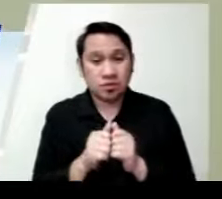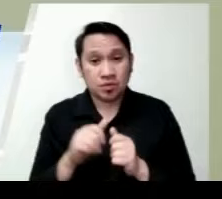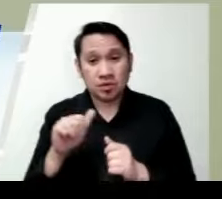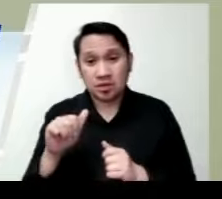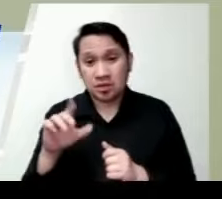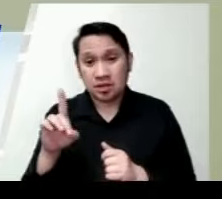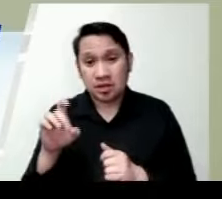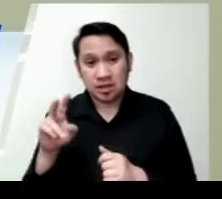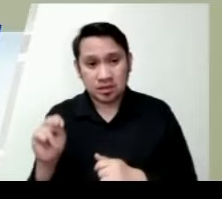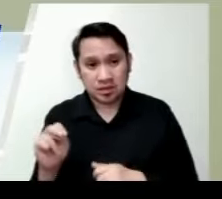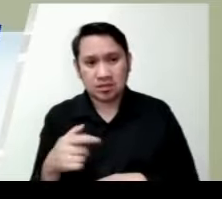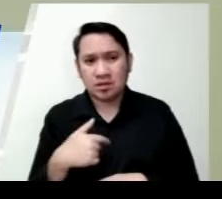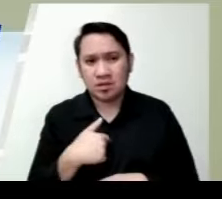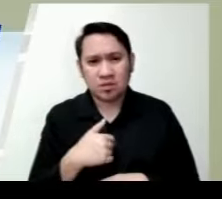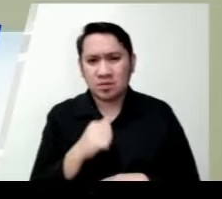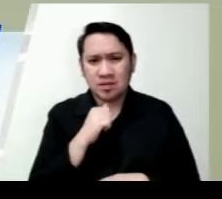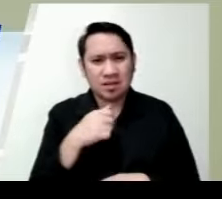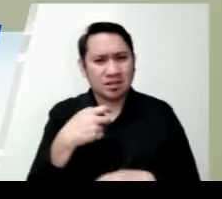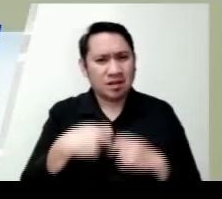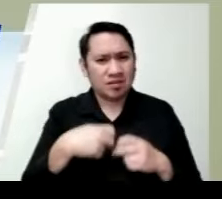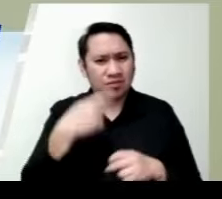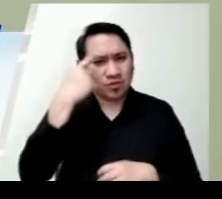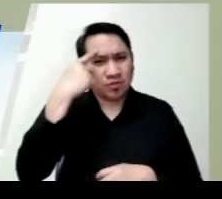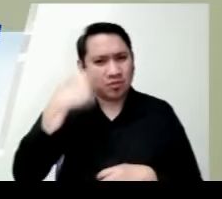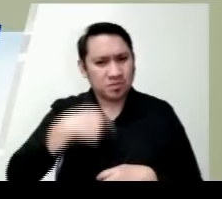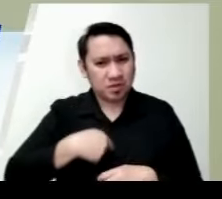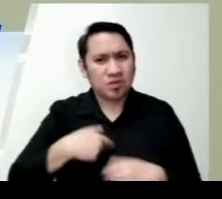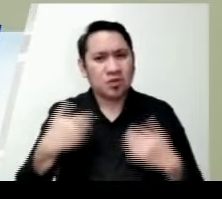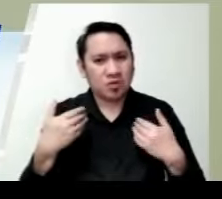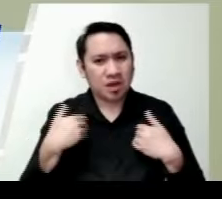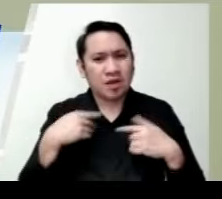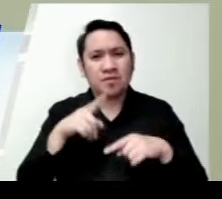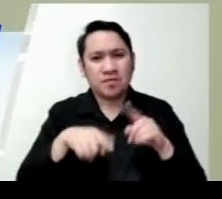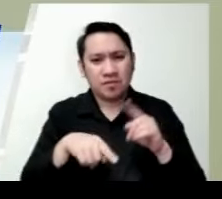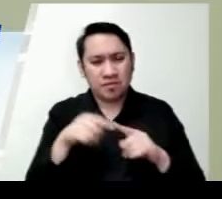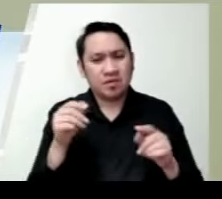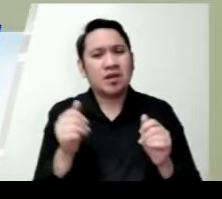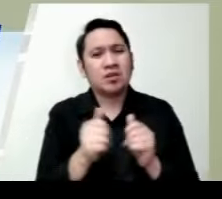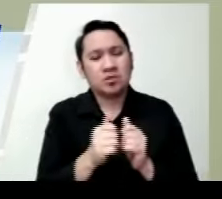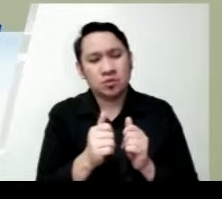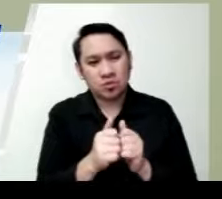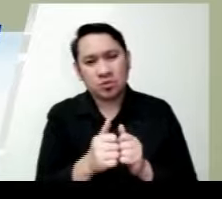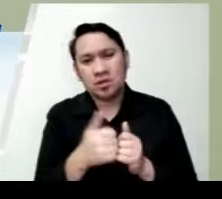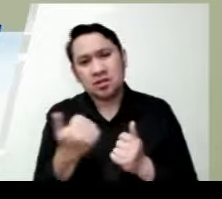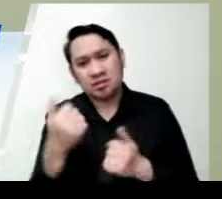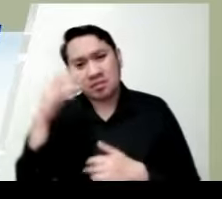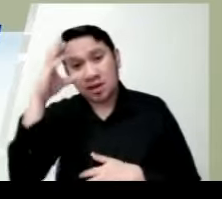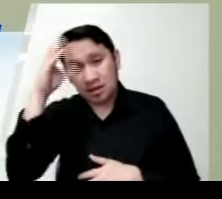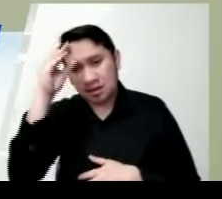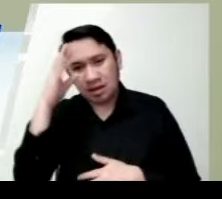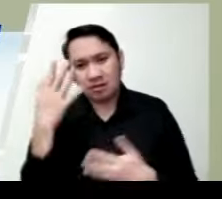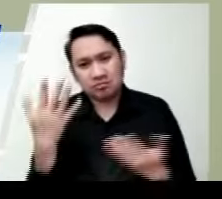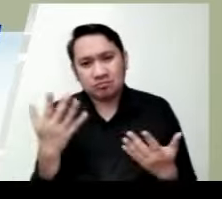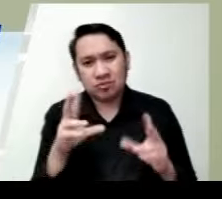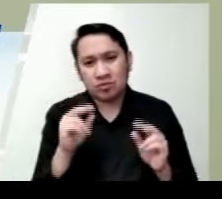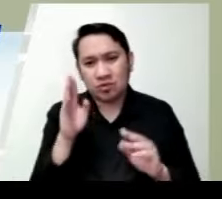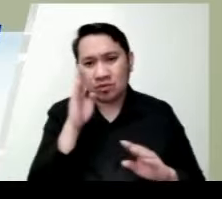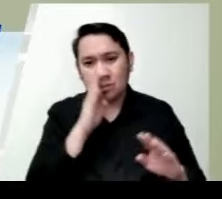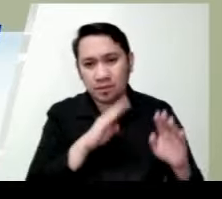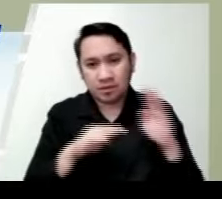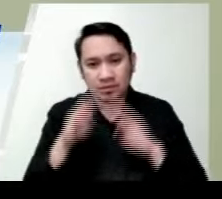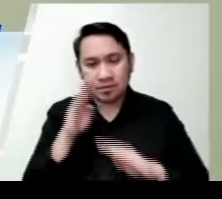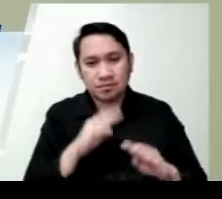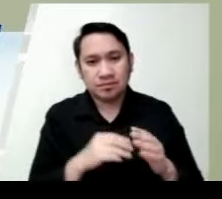hindi naman naging mahirap for me na bumuo ng friendship sa opposite sex. So,